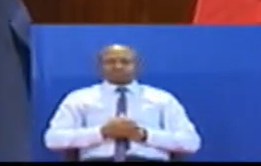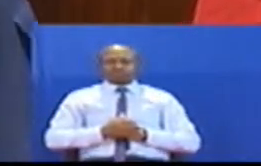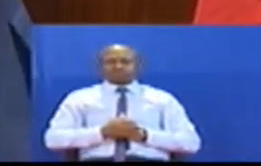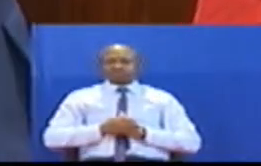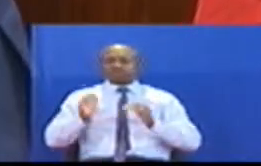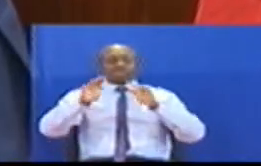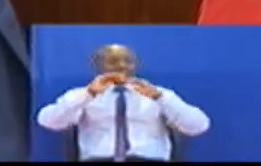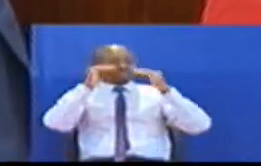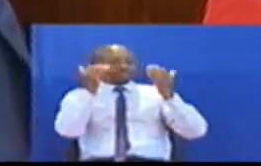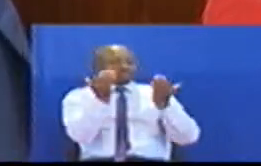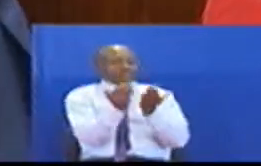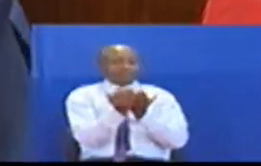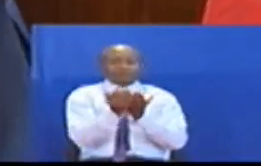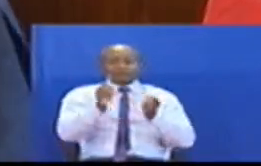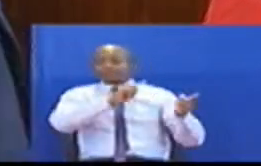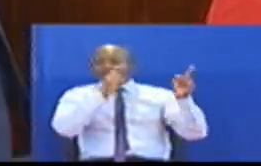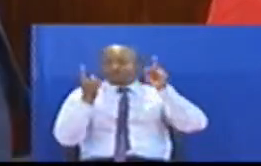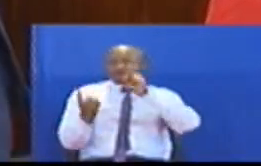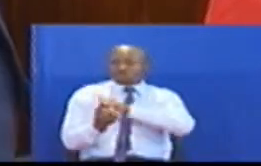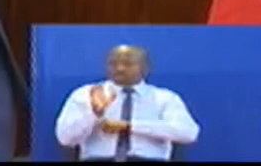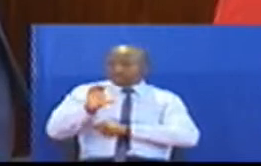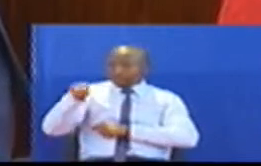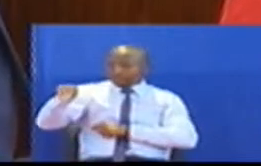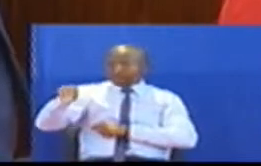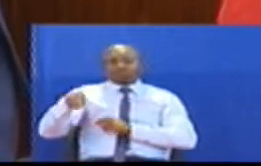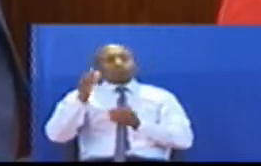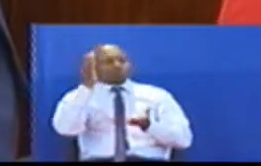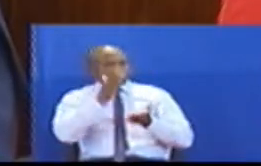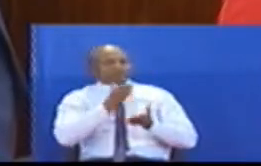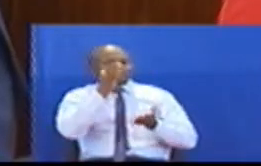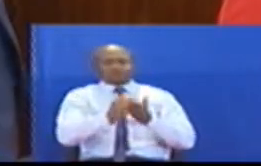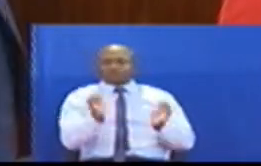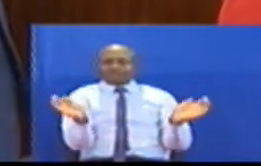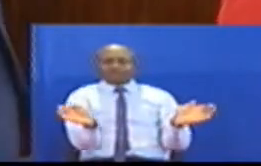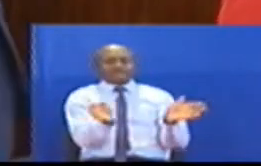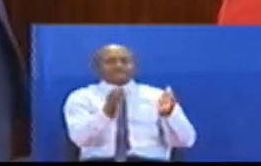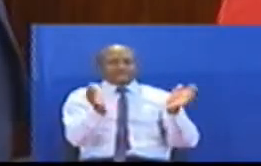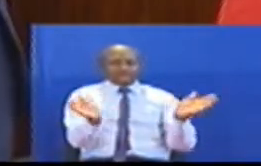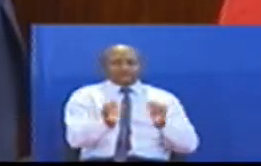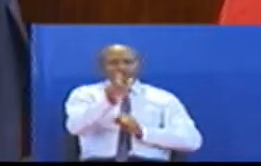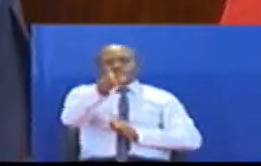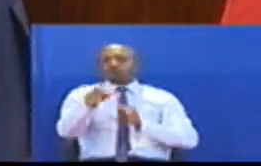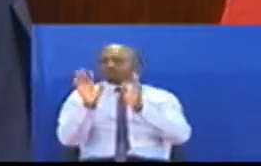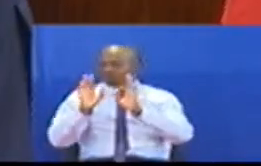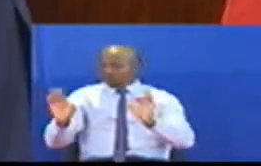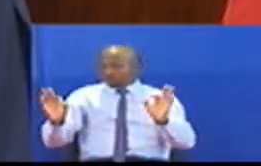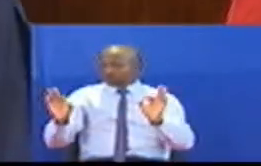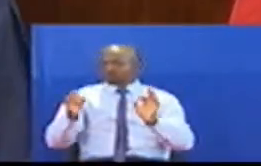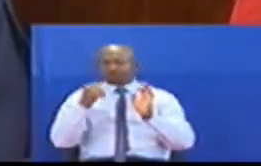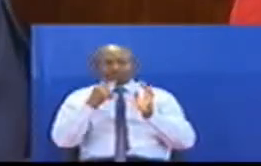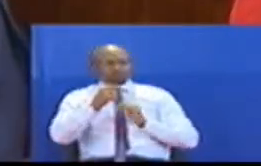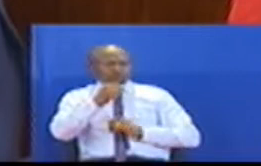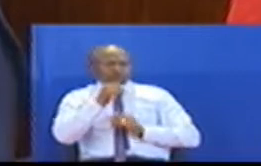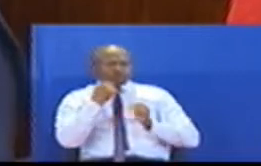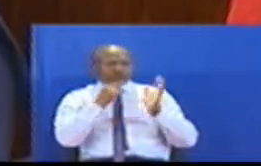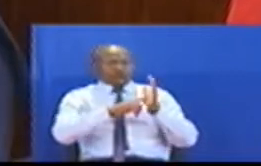Chama cha Mapinduzi ni kweli kinalea watu vizuri. Ukitazama wakati ule anatoka